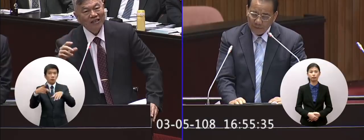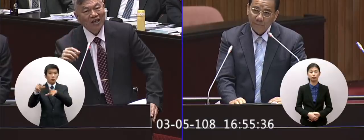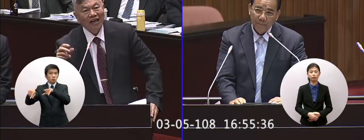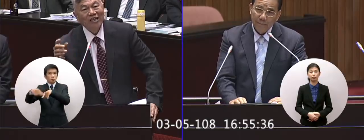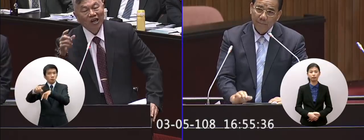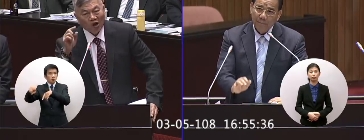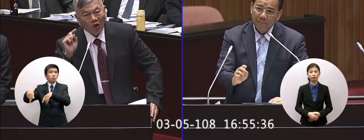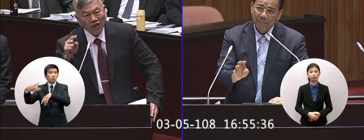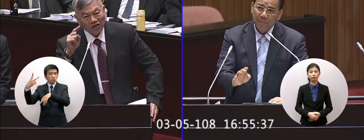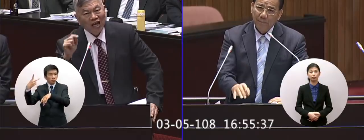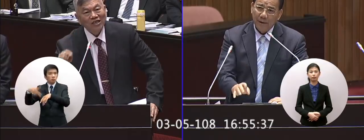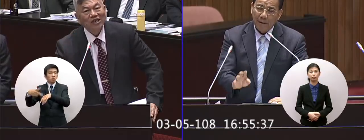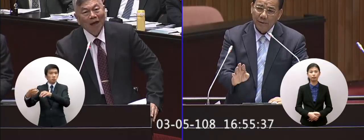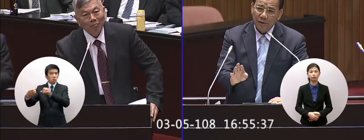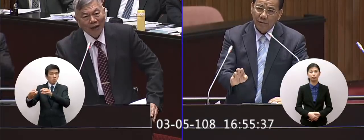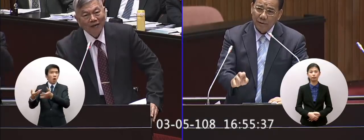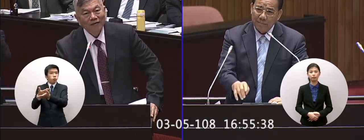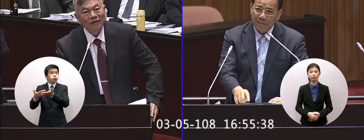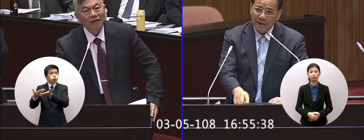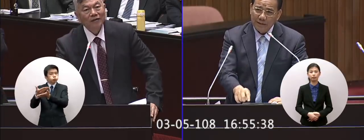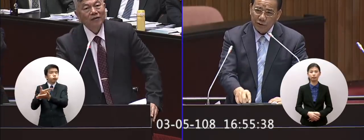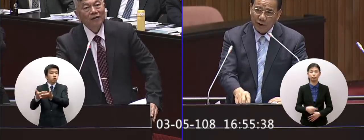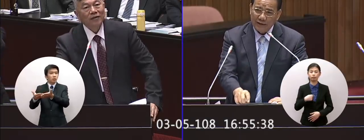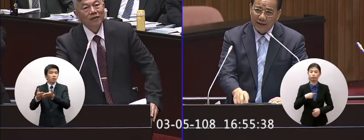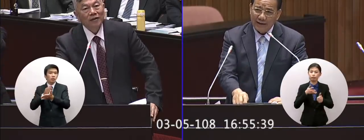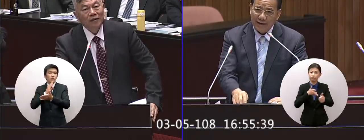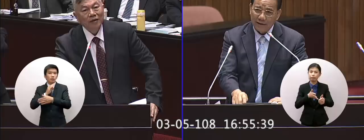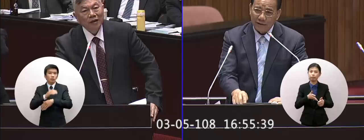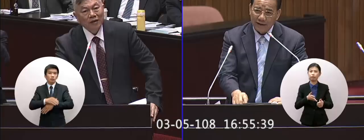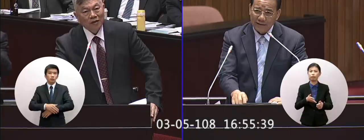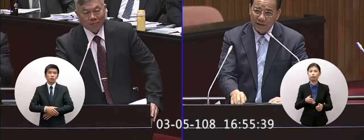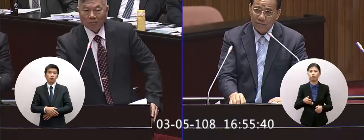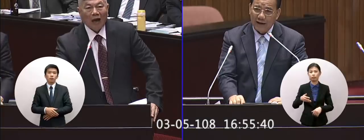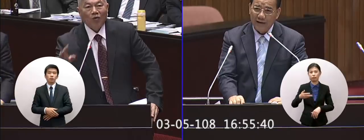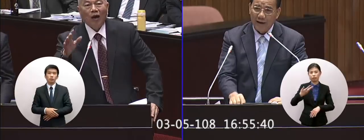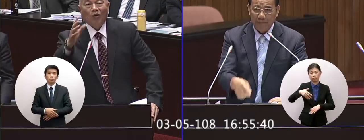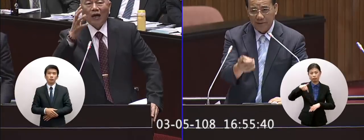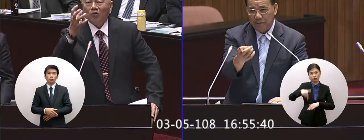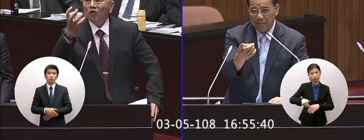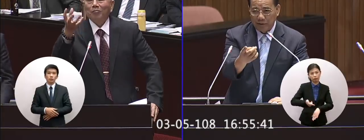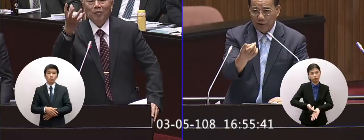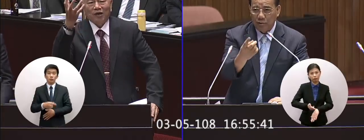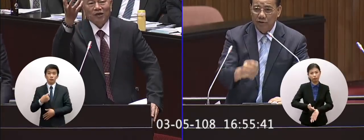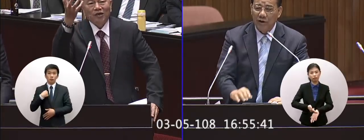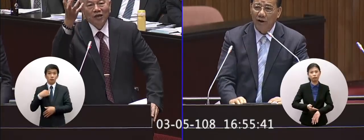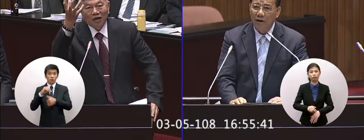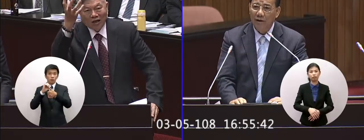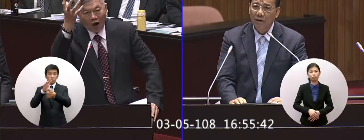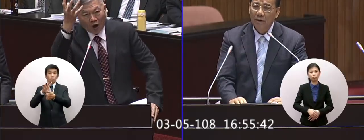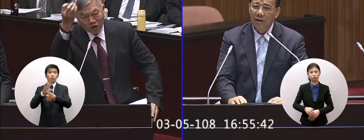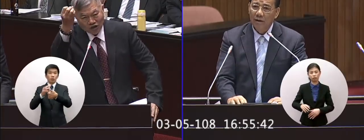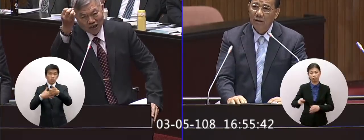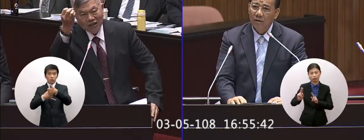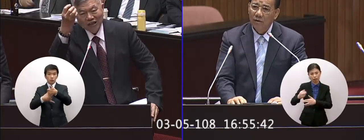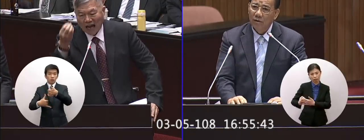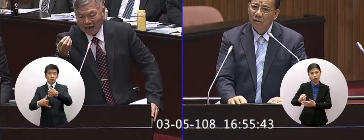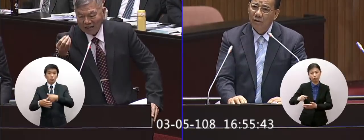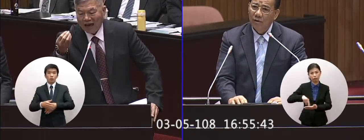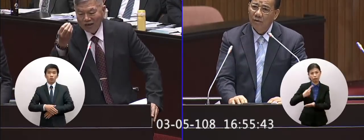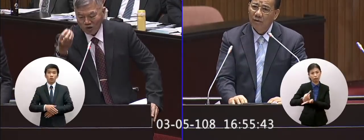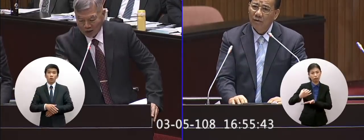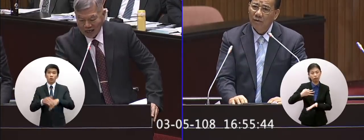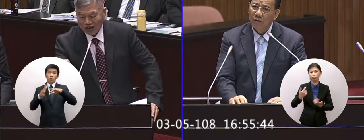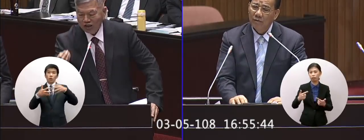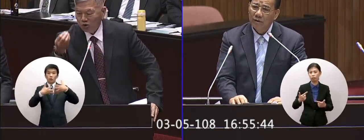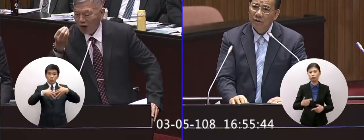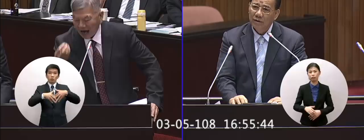间去甲遮个供应商去谈判。 不啦，我即摆问的是水下产业、水下基础产业， 我甲委员报告， 不是屯所、 轰击、塔